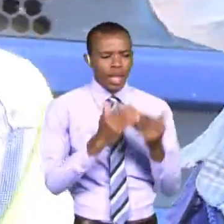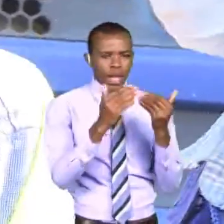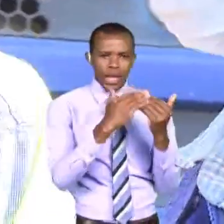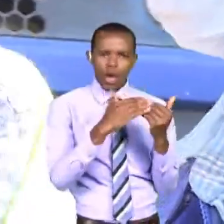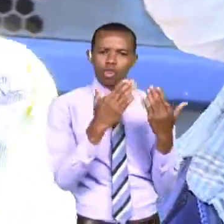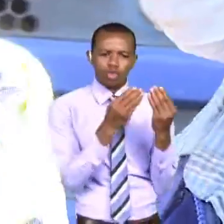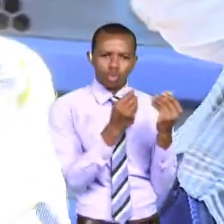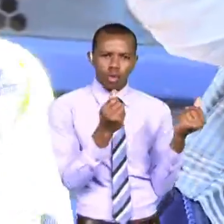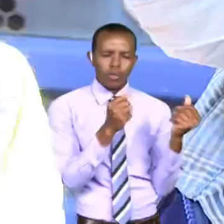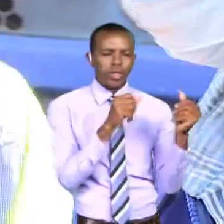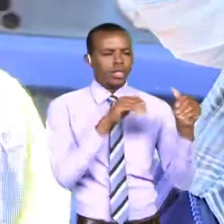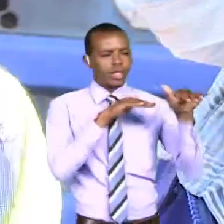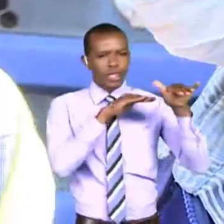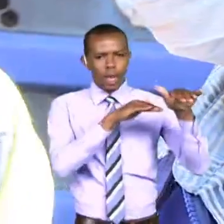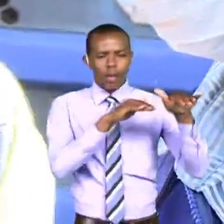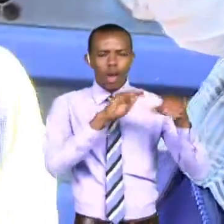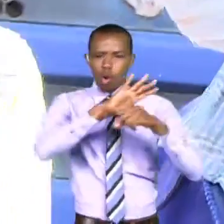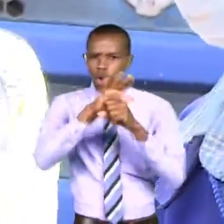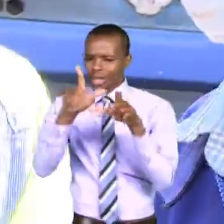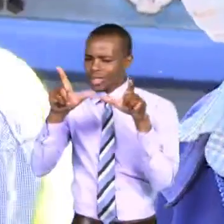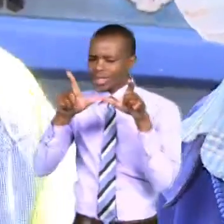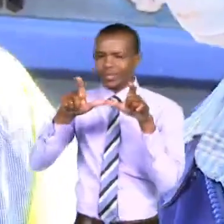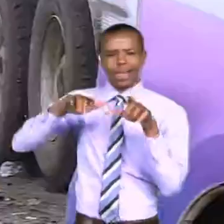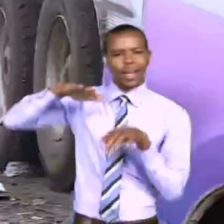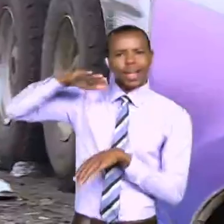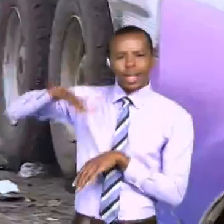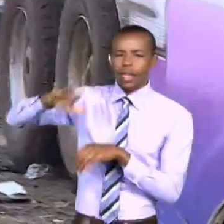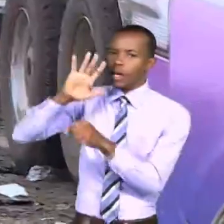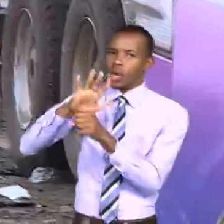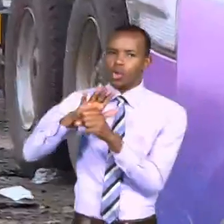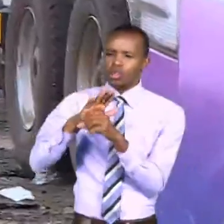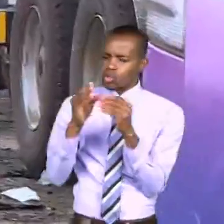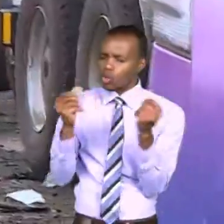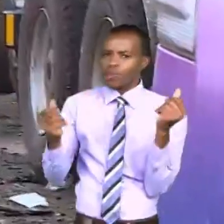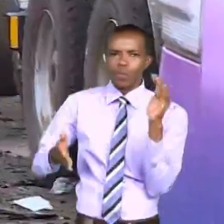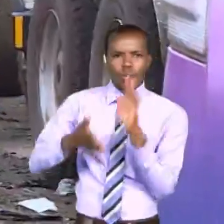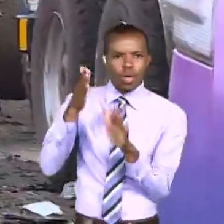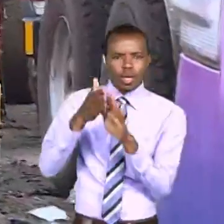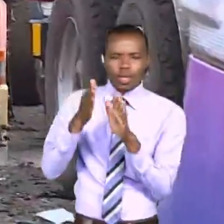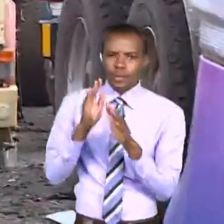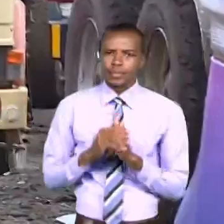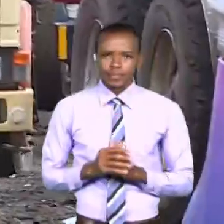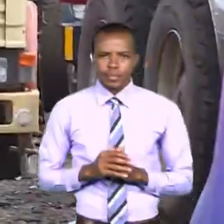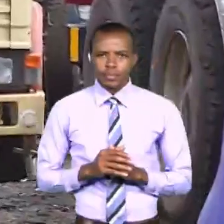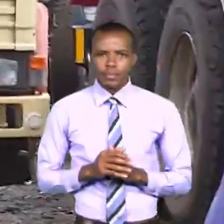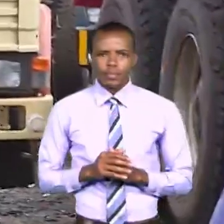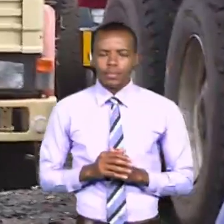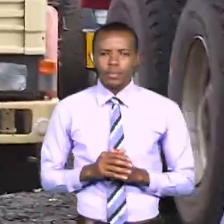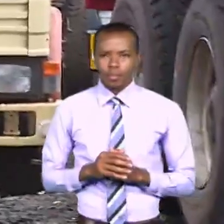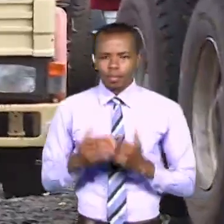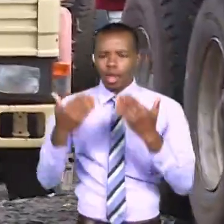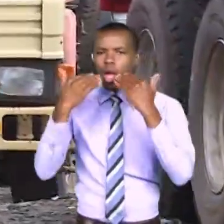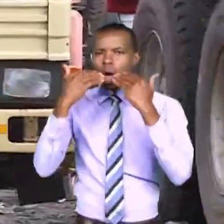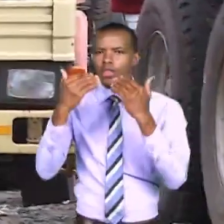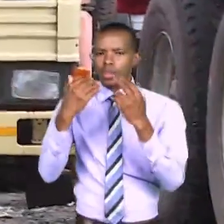jamming, shida ni certificate ya COVID ina delay sana. Washughulikie tu, tunaenda moja kwa moja tukirudi. Asante sana